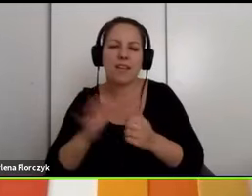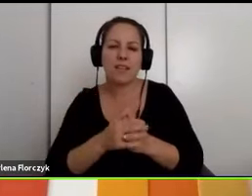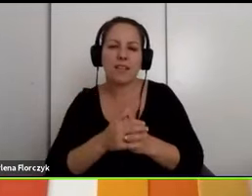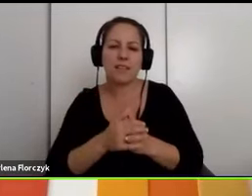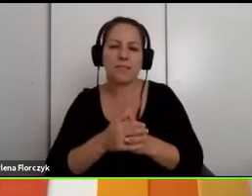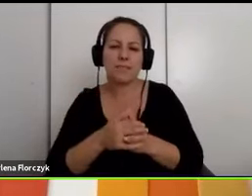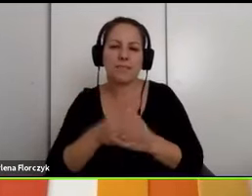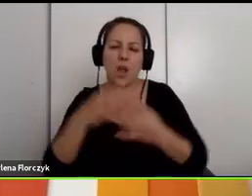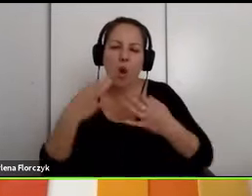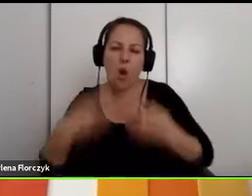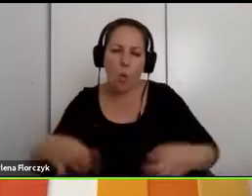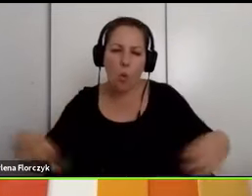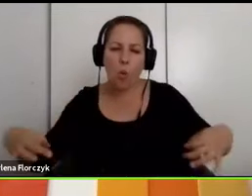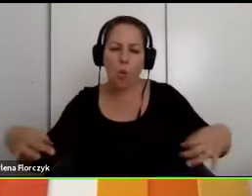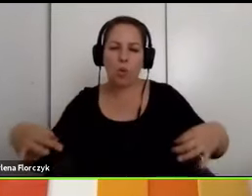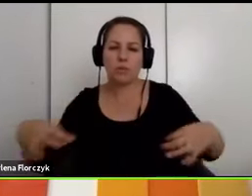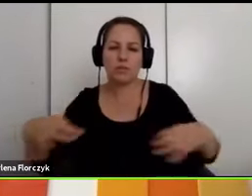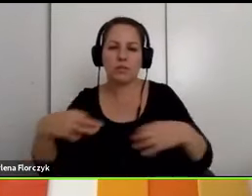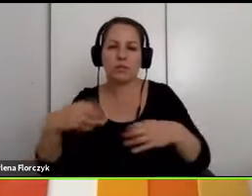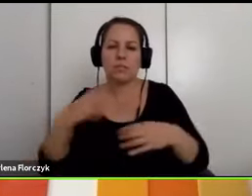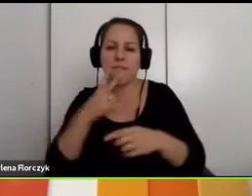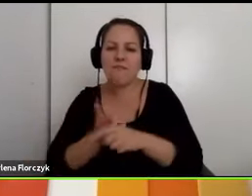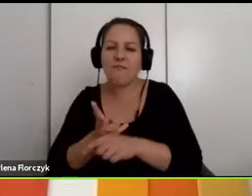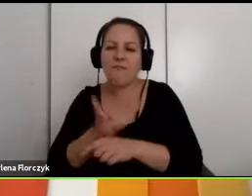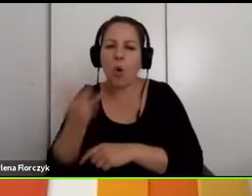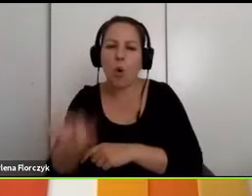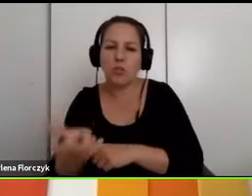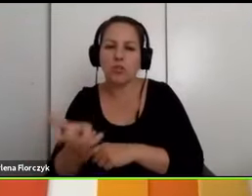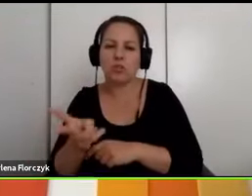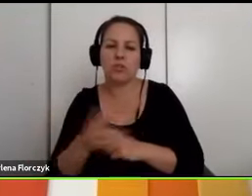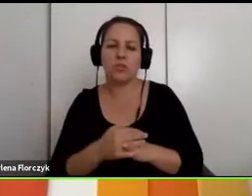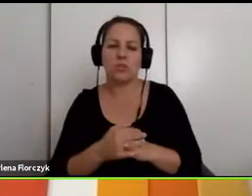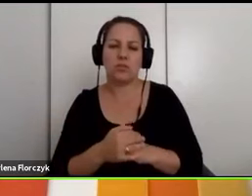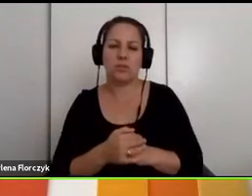taki luz do tego, żeby wchodzić